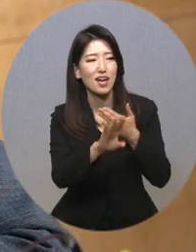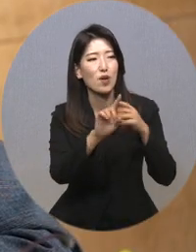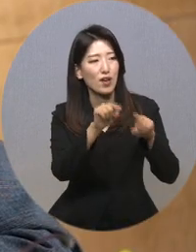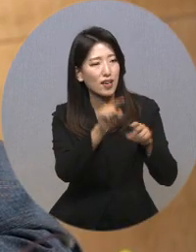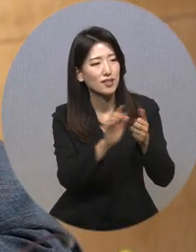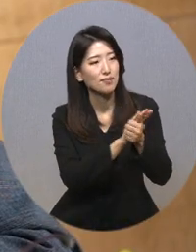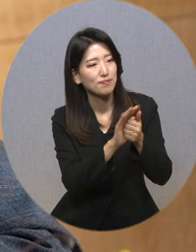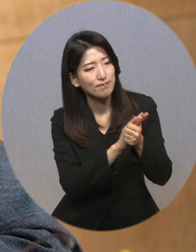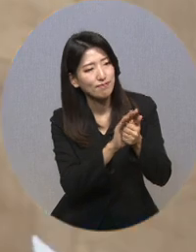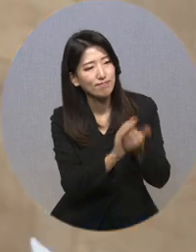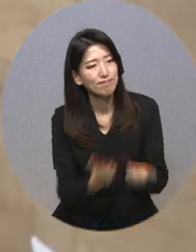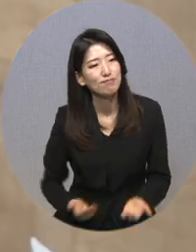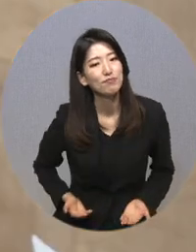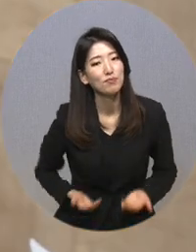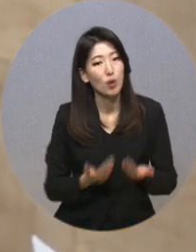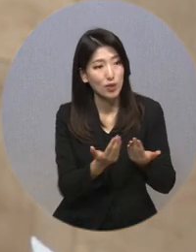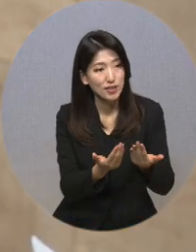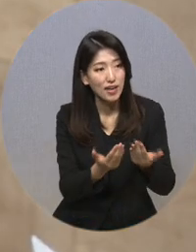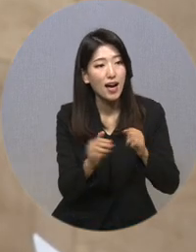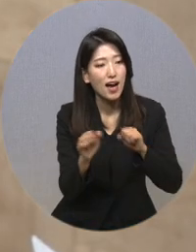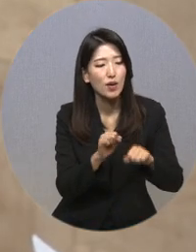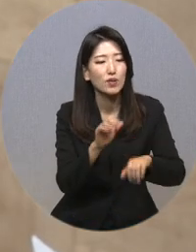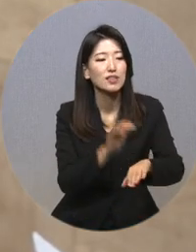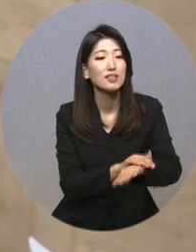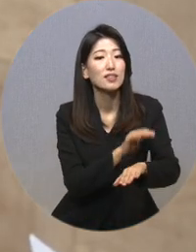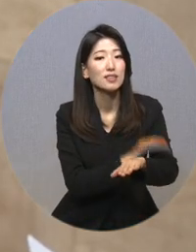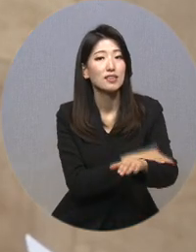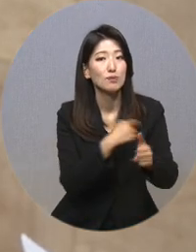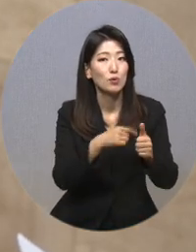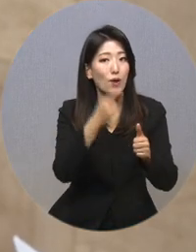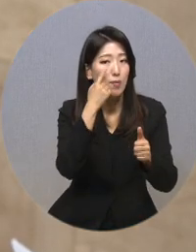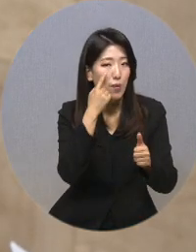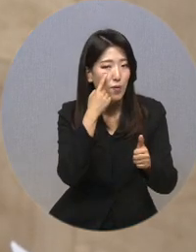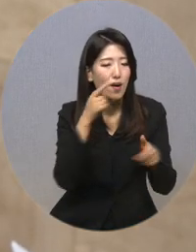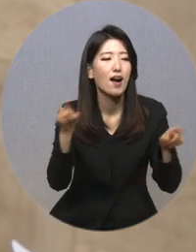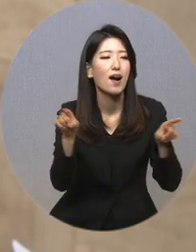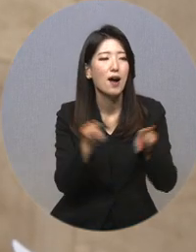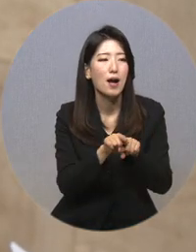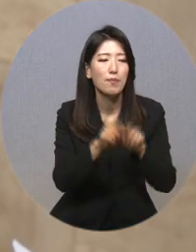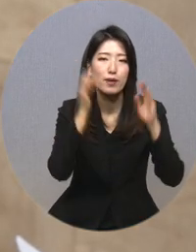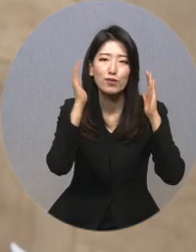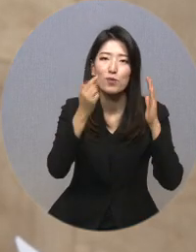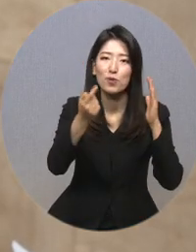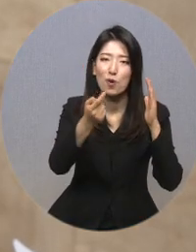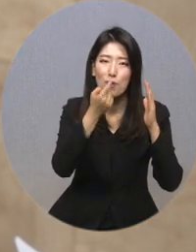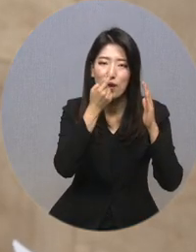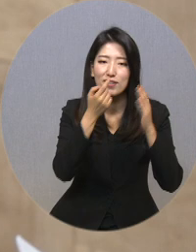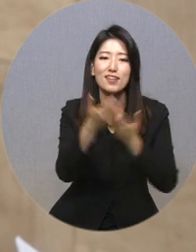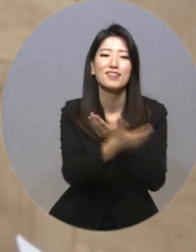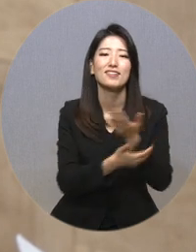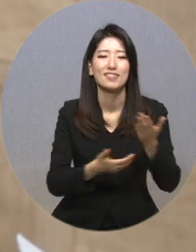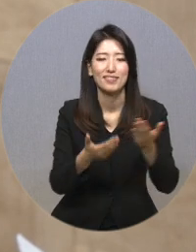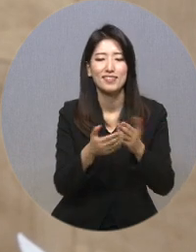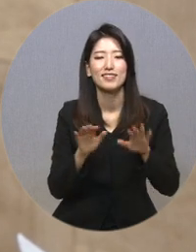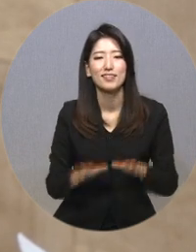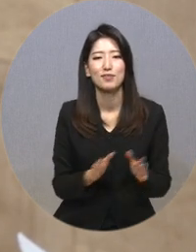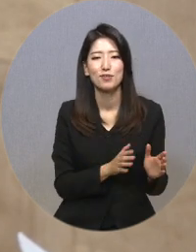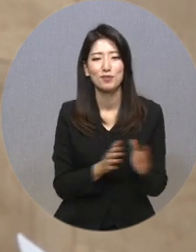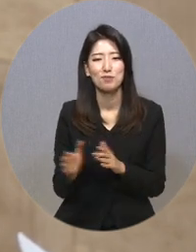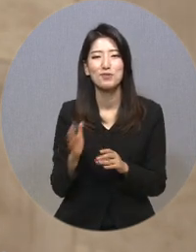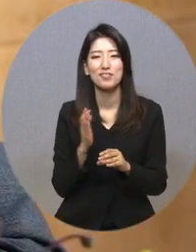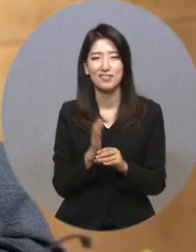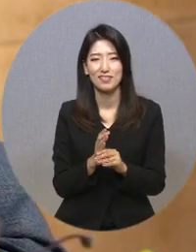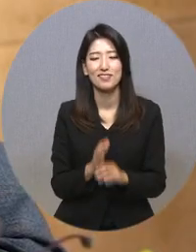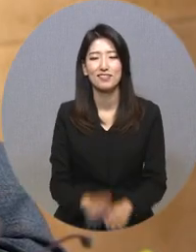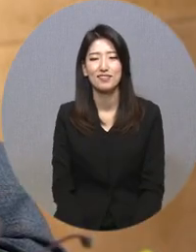이제 거기 있는 학생들 실습도 지도하고 네네. 또 같이 수업도 하고 예 그럴까지 지금 저희가 추진할 준비를 하고